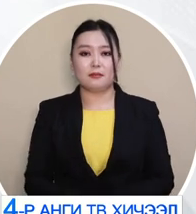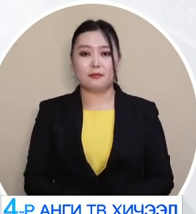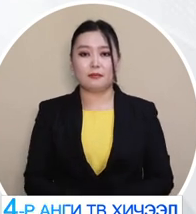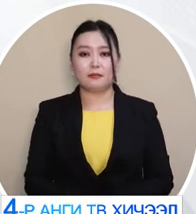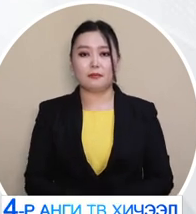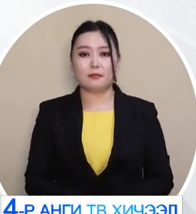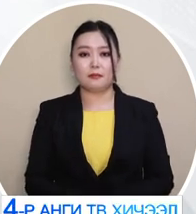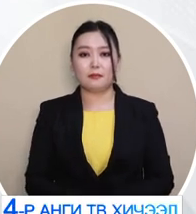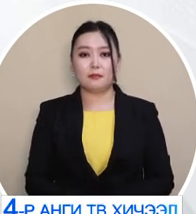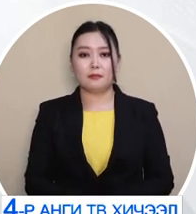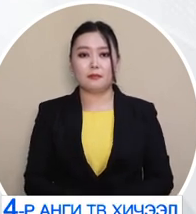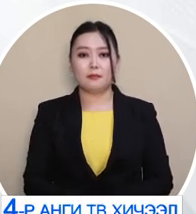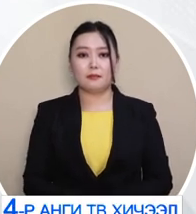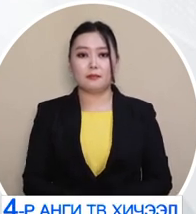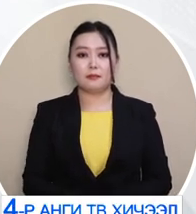За мөн